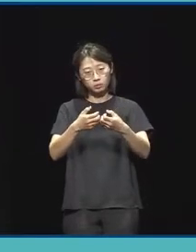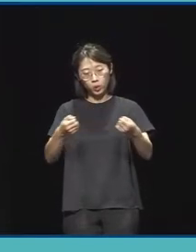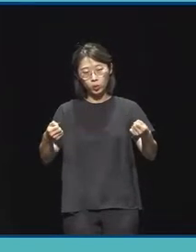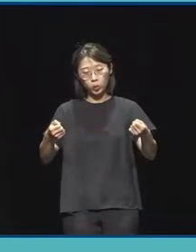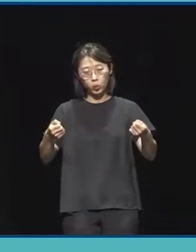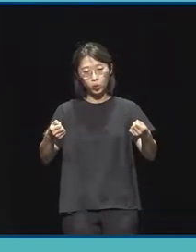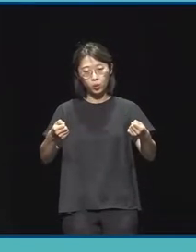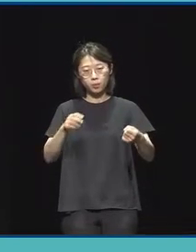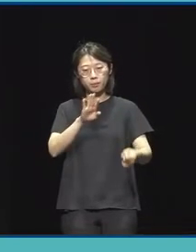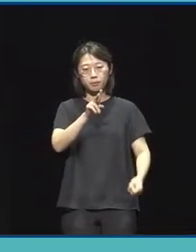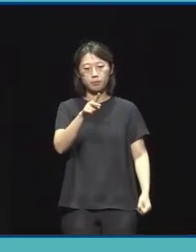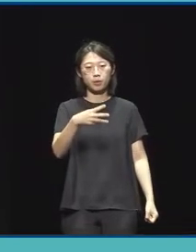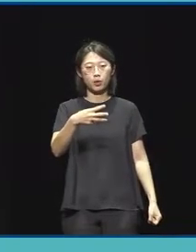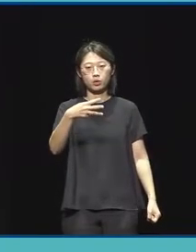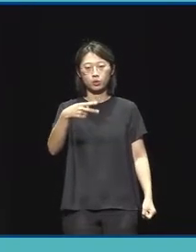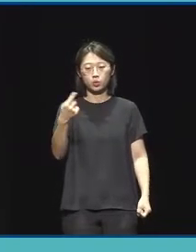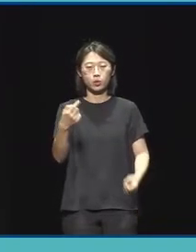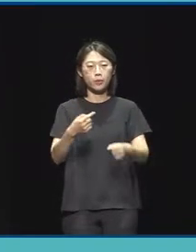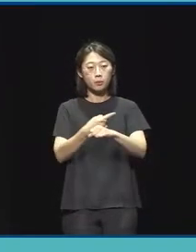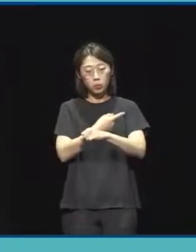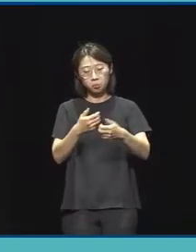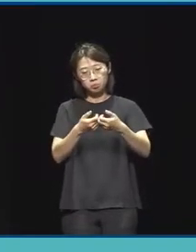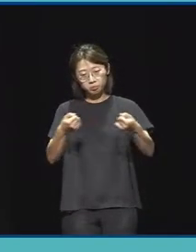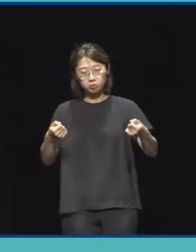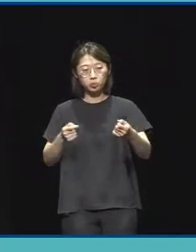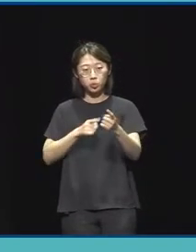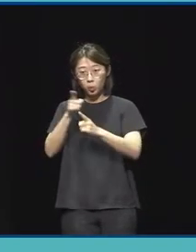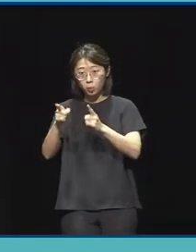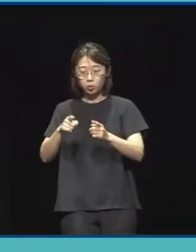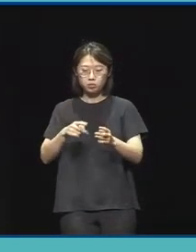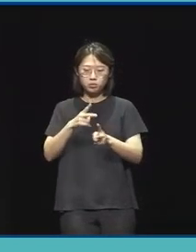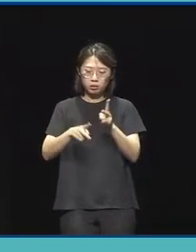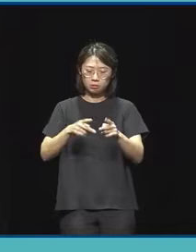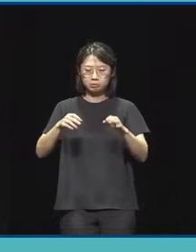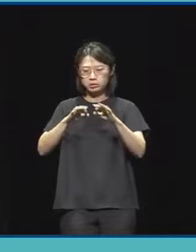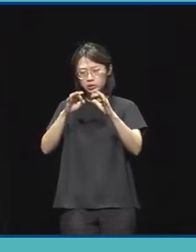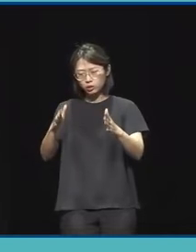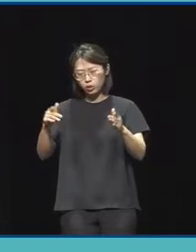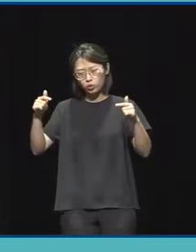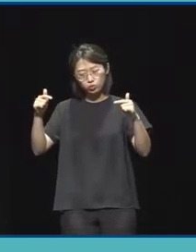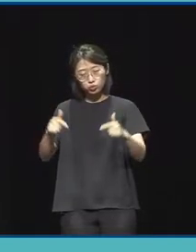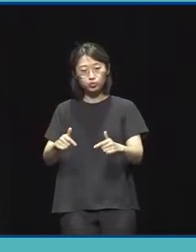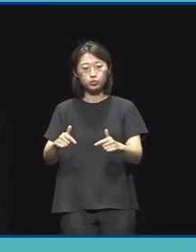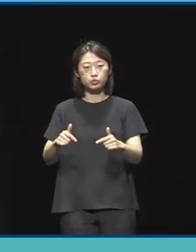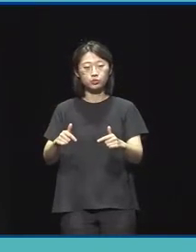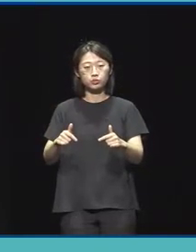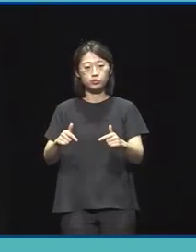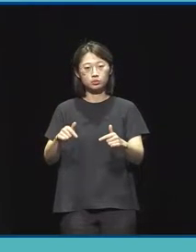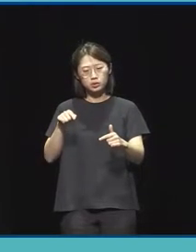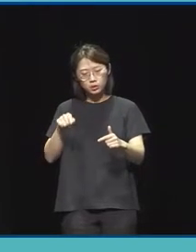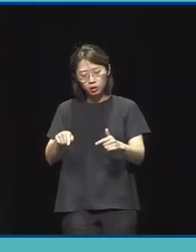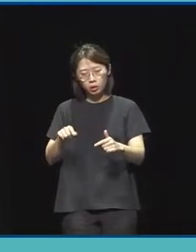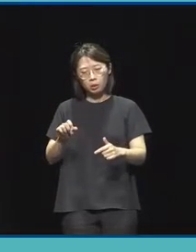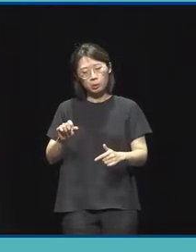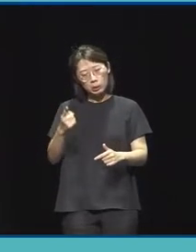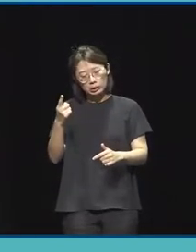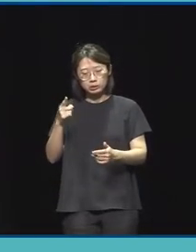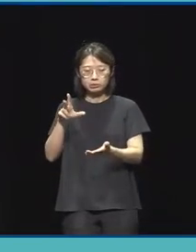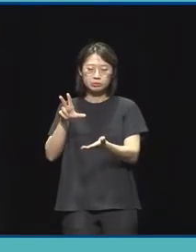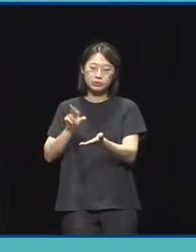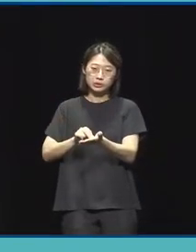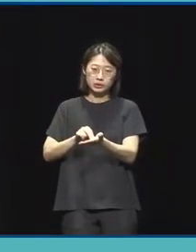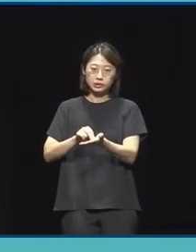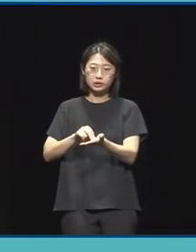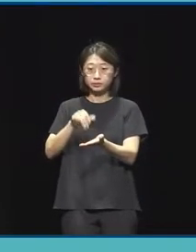공무원은 당해년도에 진행하다 보니 사업기간이 줄어서 이것 때문에 문제점이 좀